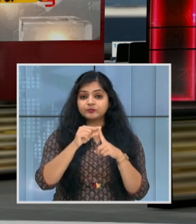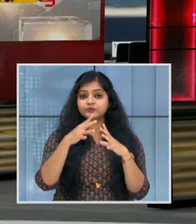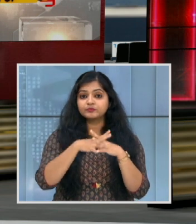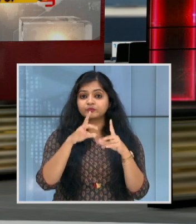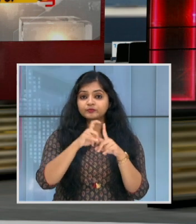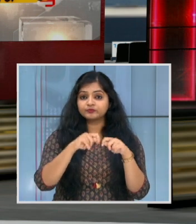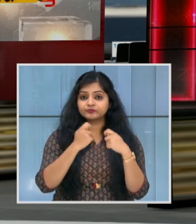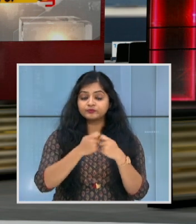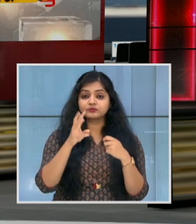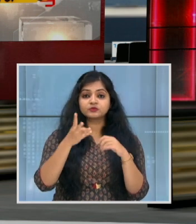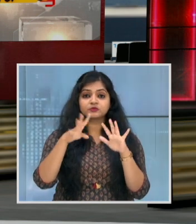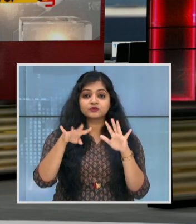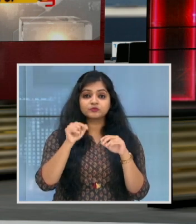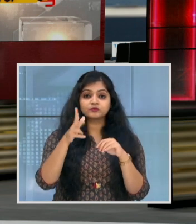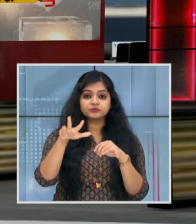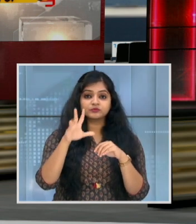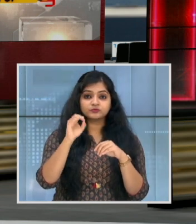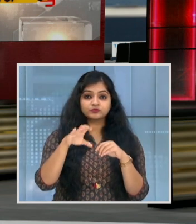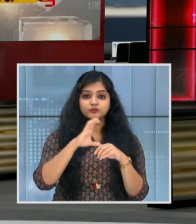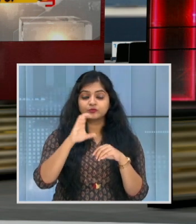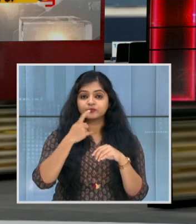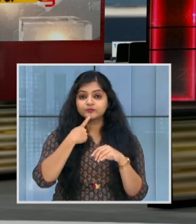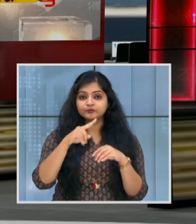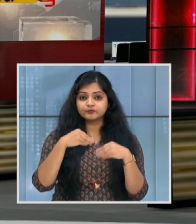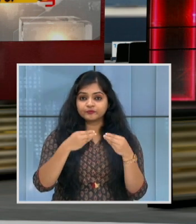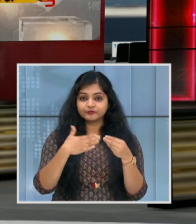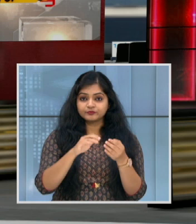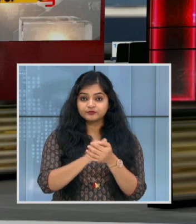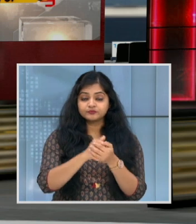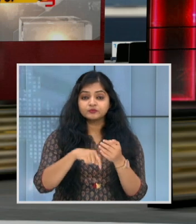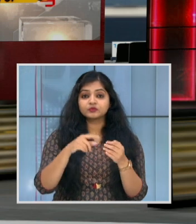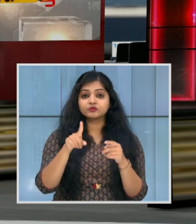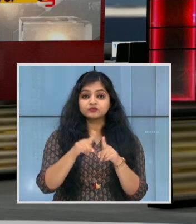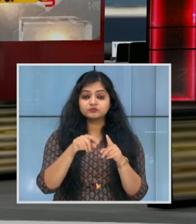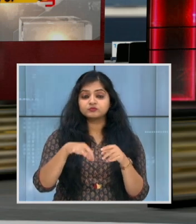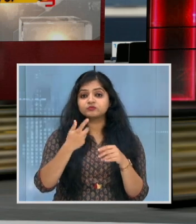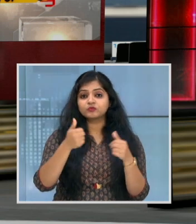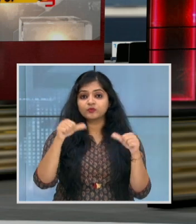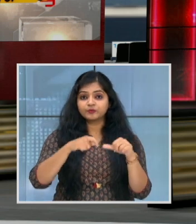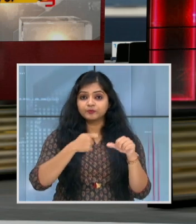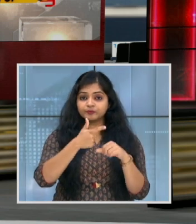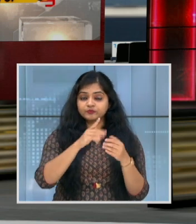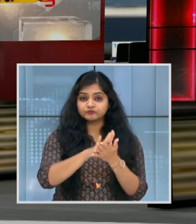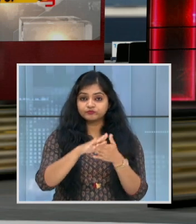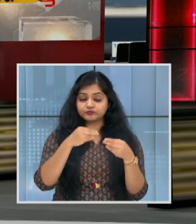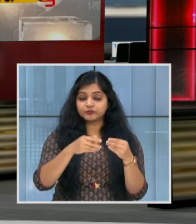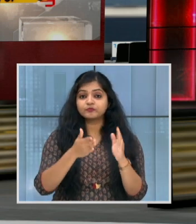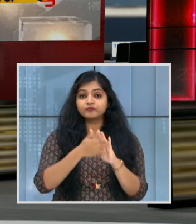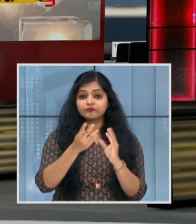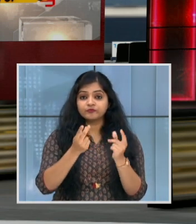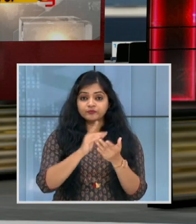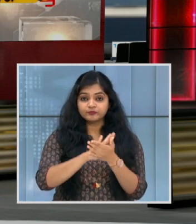വകുപ്പ് 39.8 കോടി രൂപയുടെ ഭരണാനുമതി നൽകി. അർഹമായ നഷ്ടപരിഹാരം ഉറപ്പാക്കി നിർമ്മാണം വേഗത്തിൽ പൂർത്തീകരിക്കണമെന്ന്